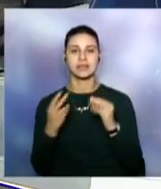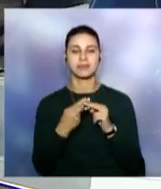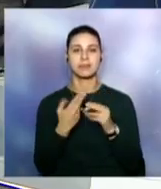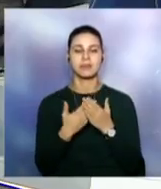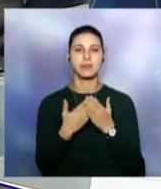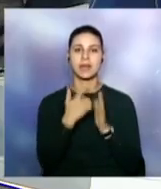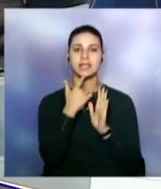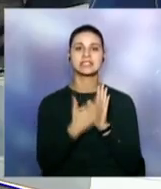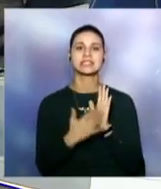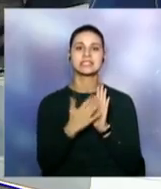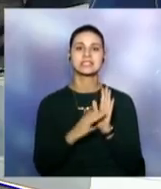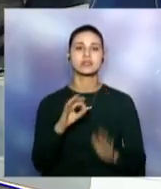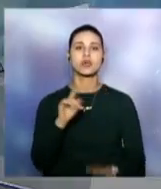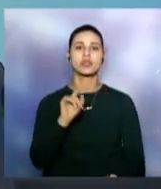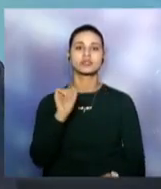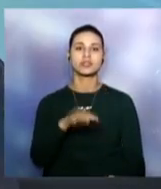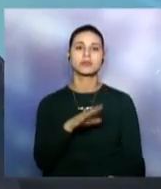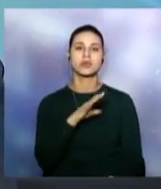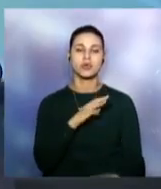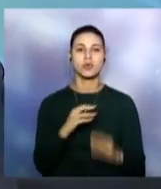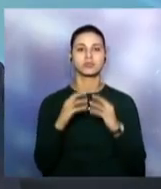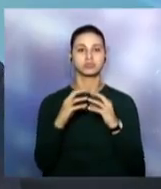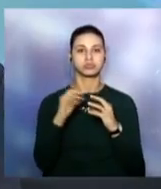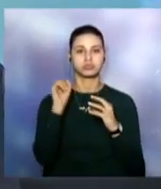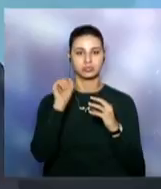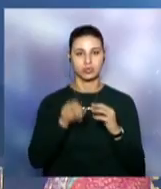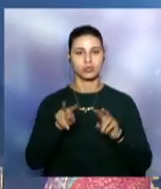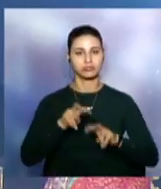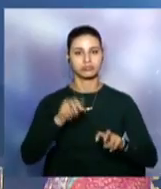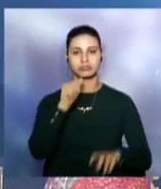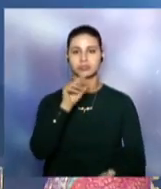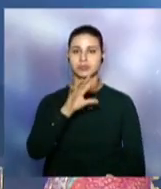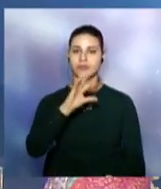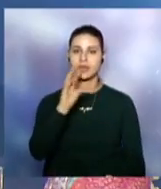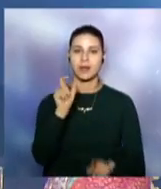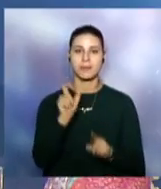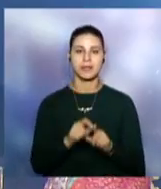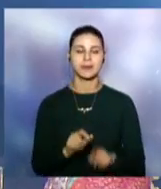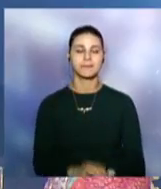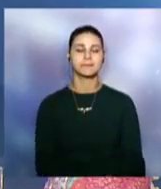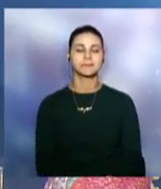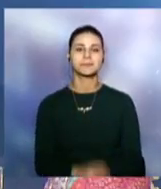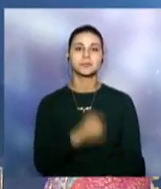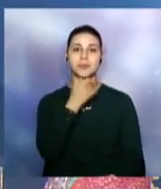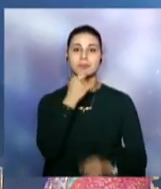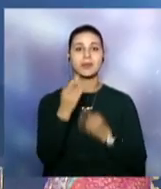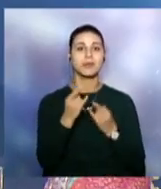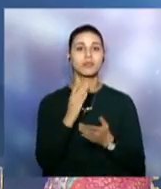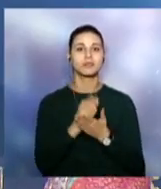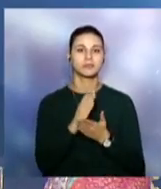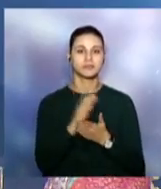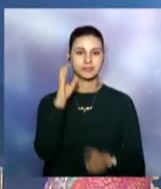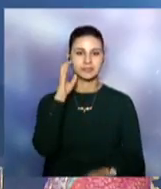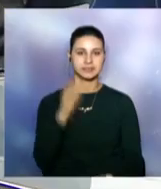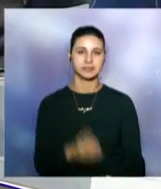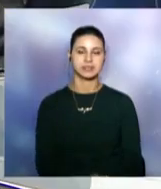ან ესეთ ქირურგიული პატრული ფსხვილი ნაწლავი, ანუ მოკლედ თელიკული. მაყურებელი გველოდება, უკვე დიდი ხანია დილამშვიდობისა